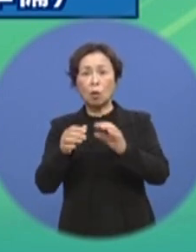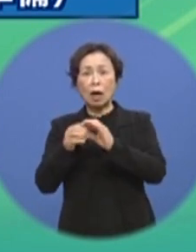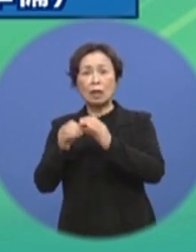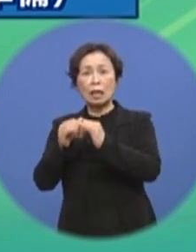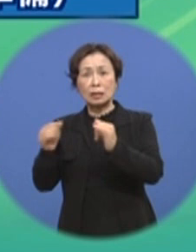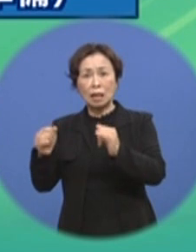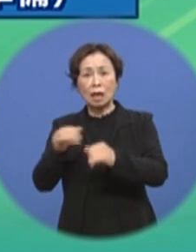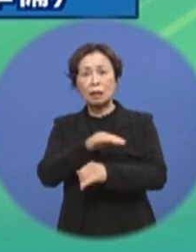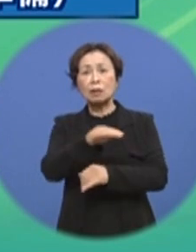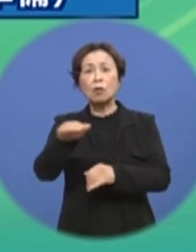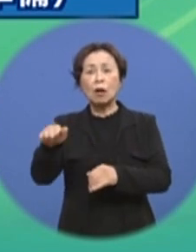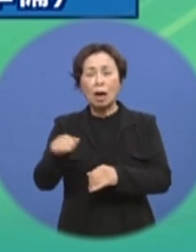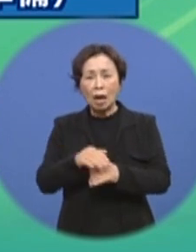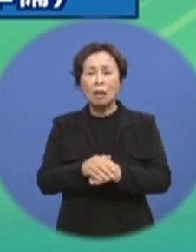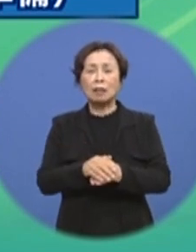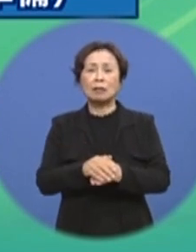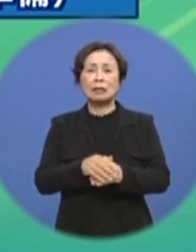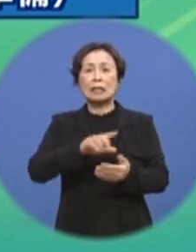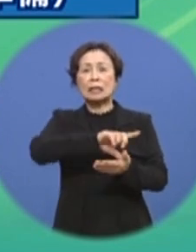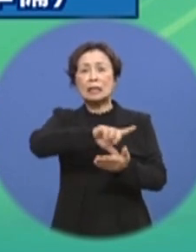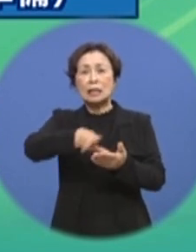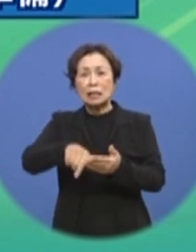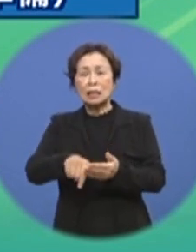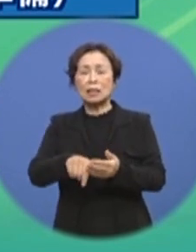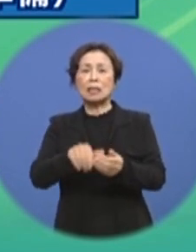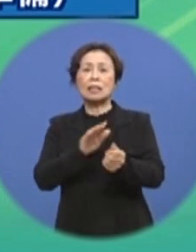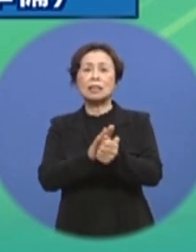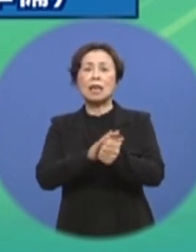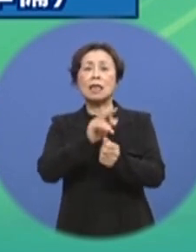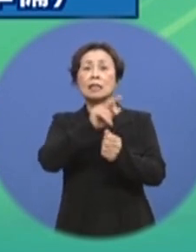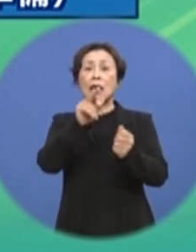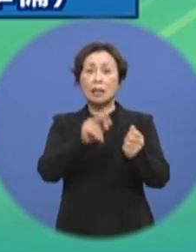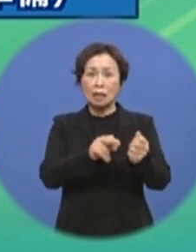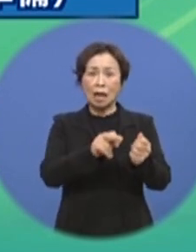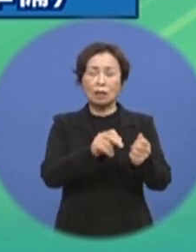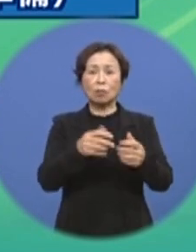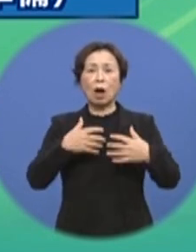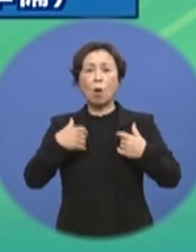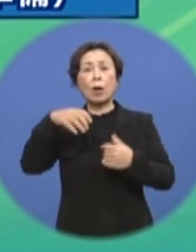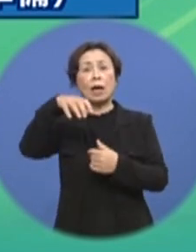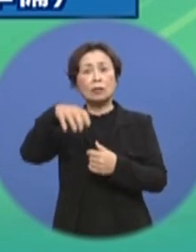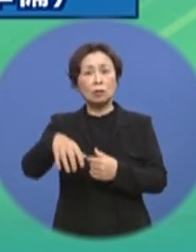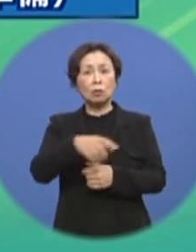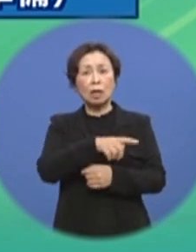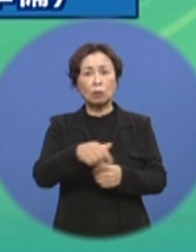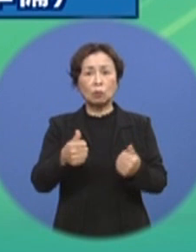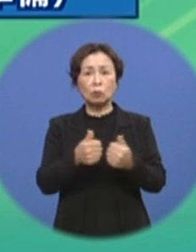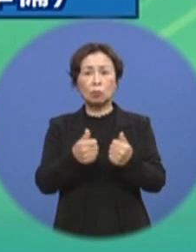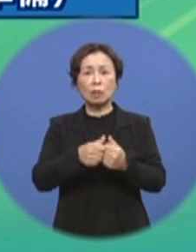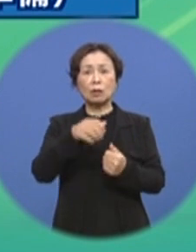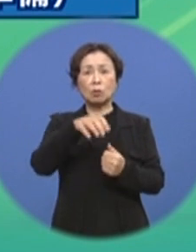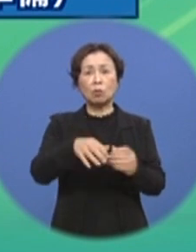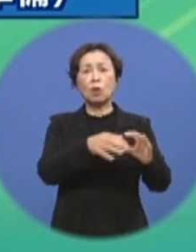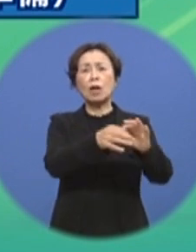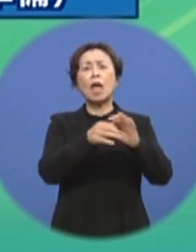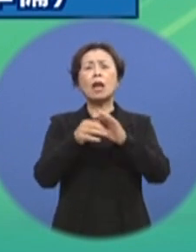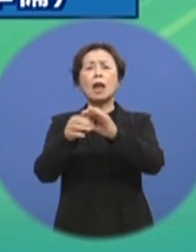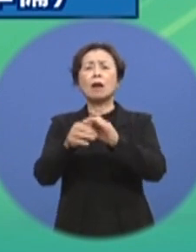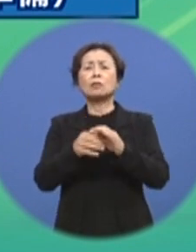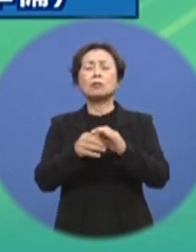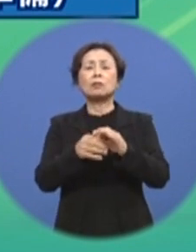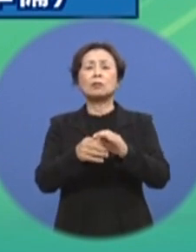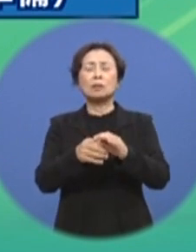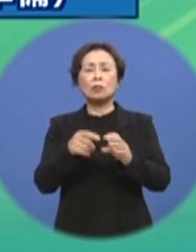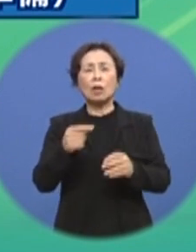から家行くことに地域支援センターや保険書といった相談機関へ連絡していただくことが